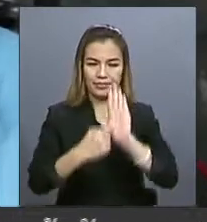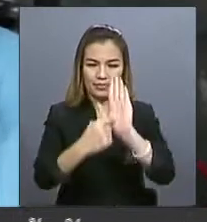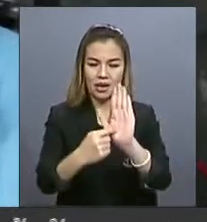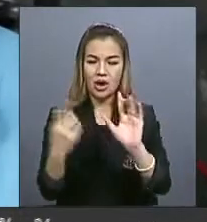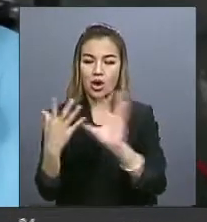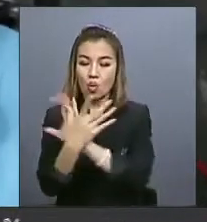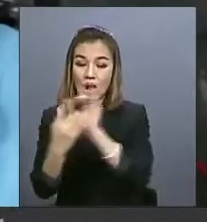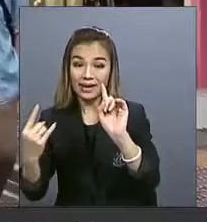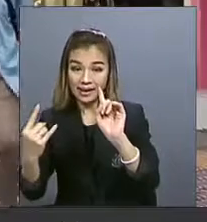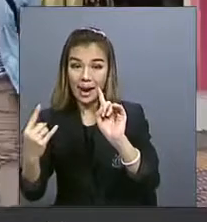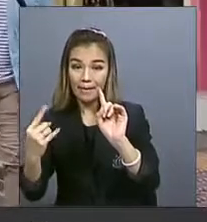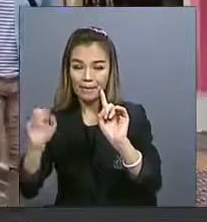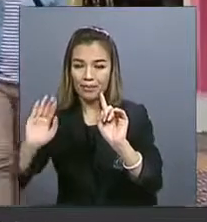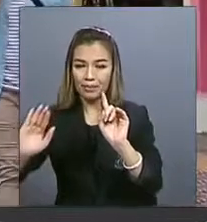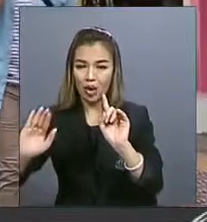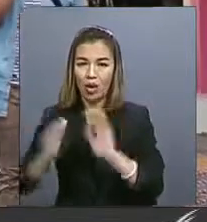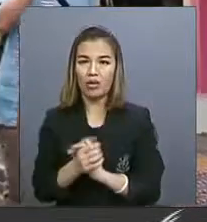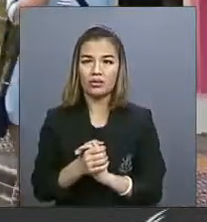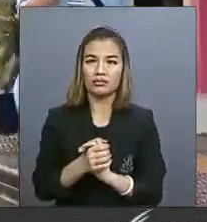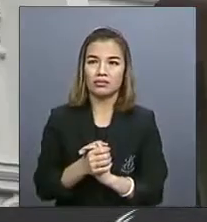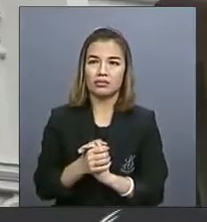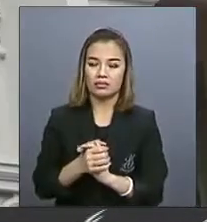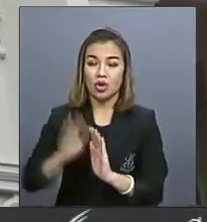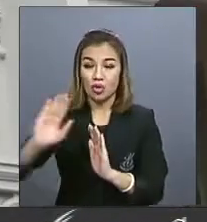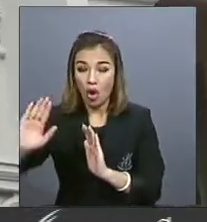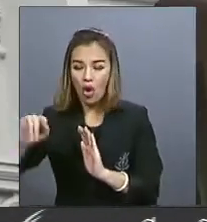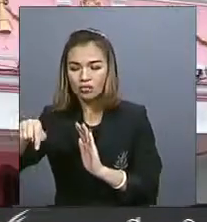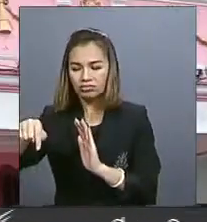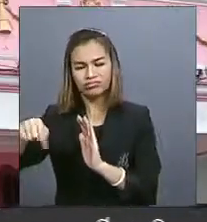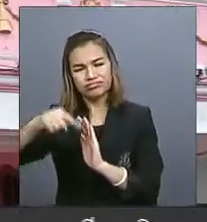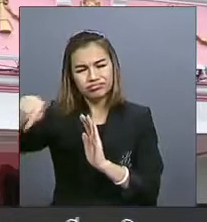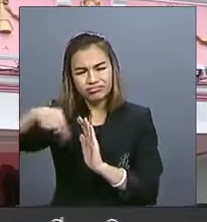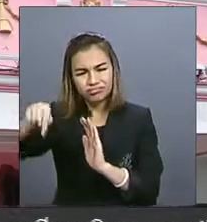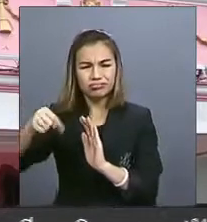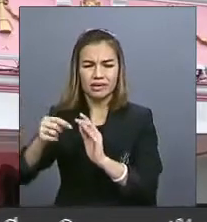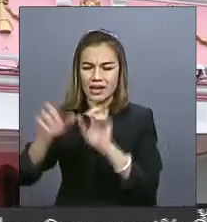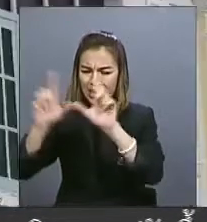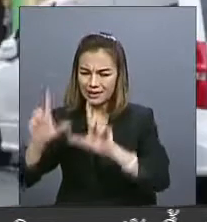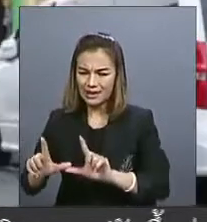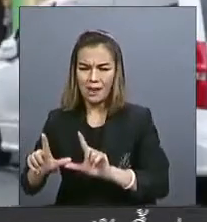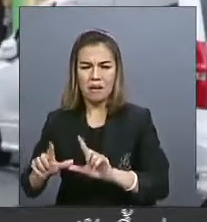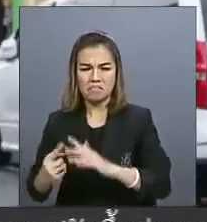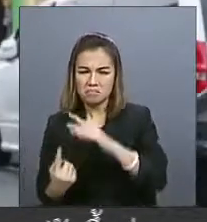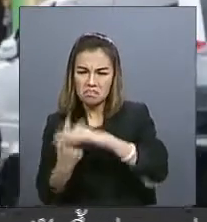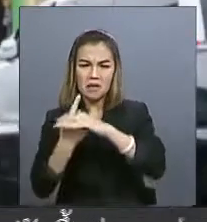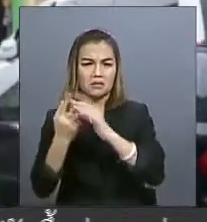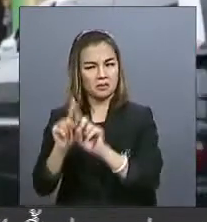นธรรมบางวัฒนธรรมในเขตนั้นๆที่มีความโดดเด่น